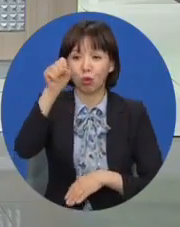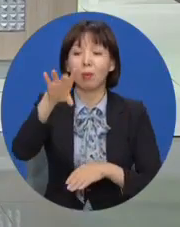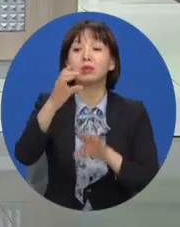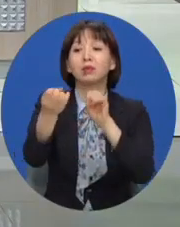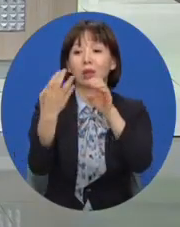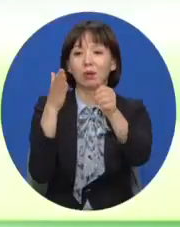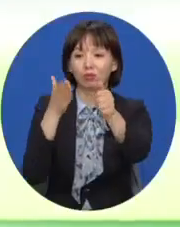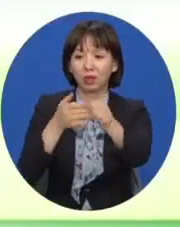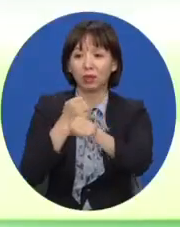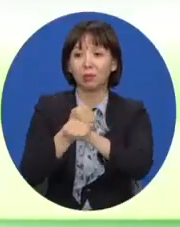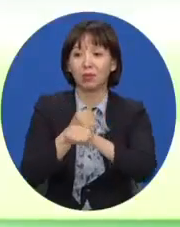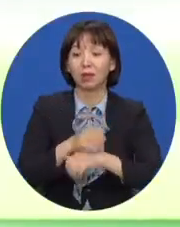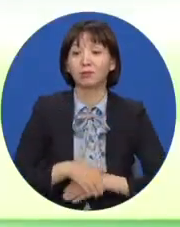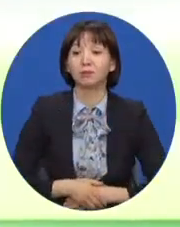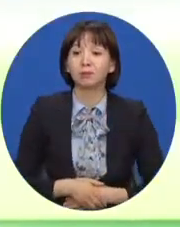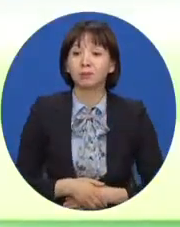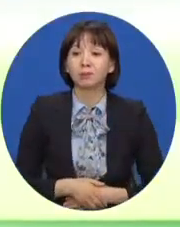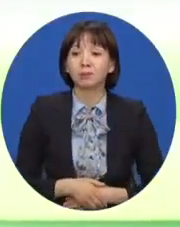주시겠습니다.